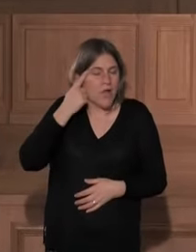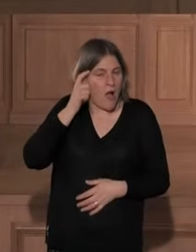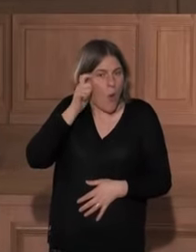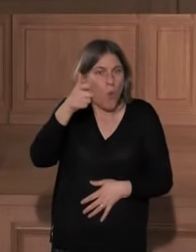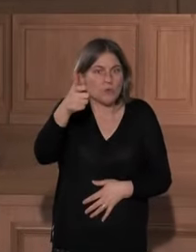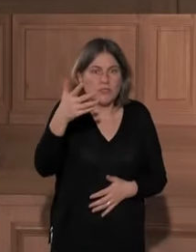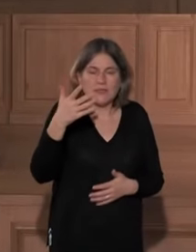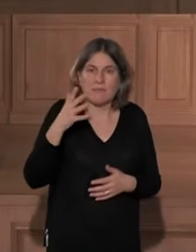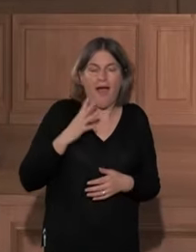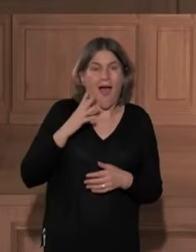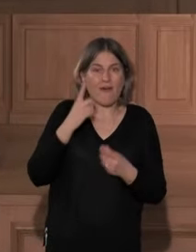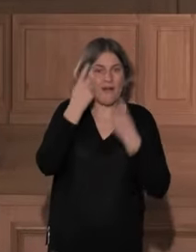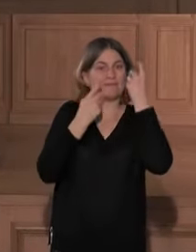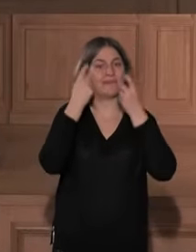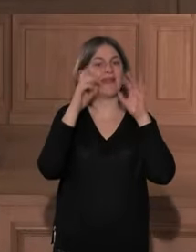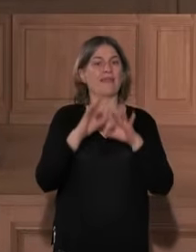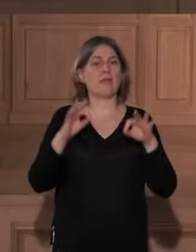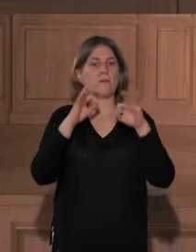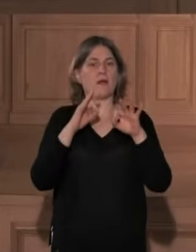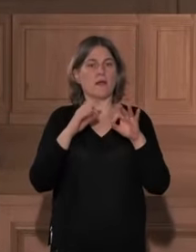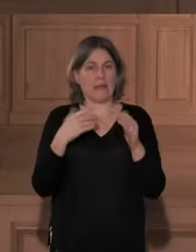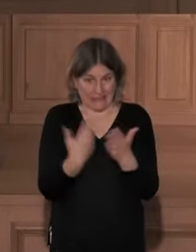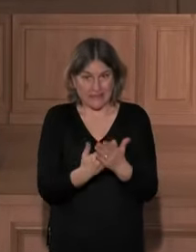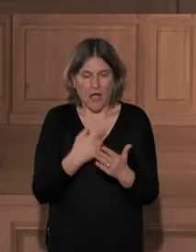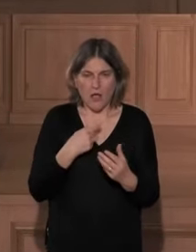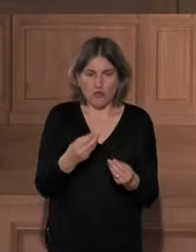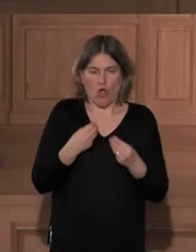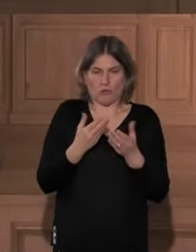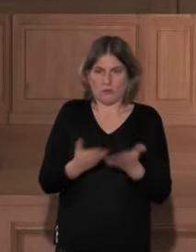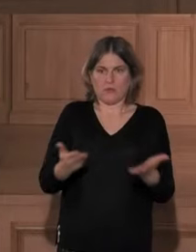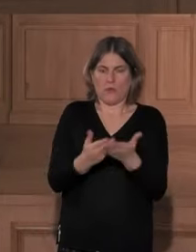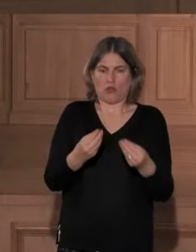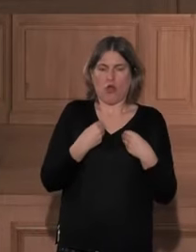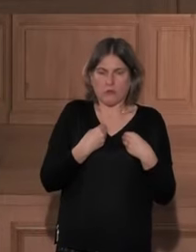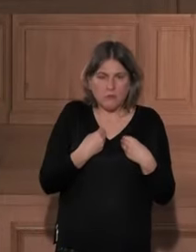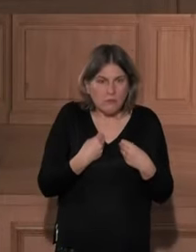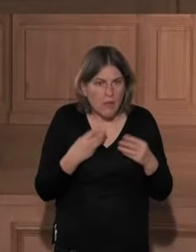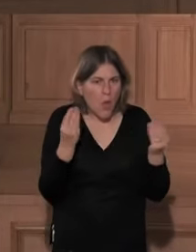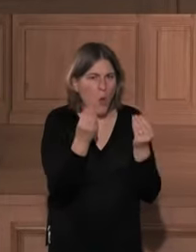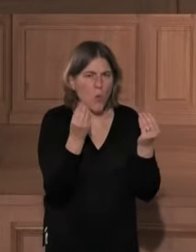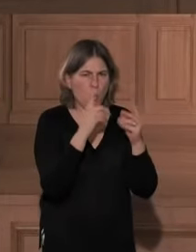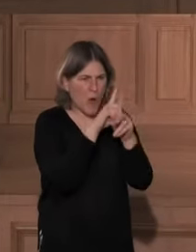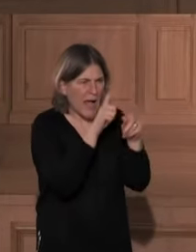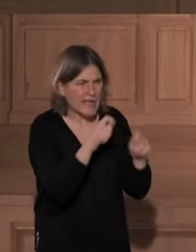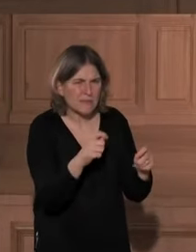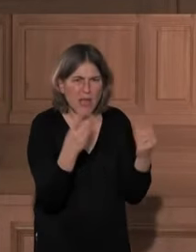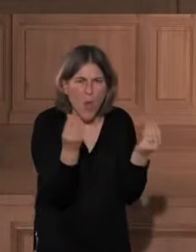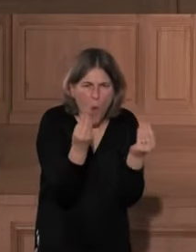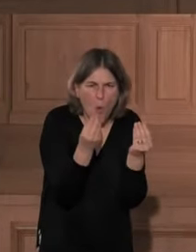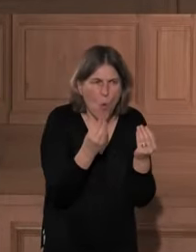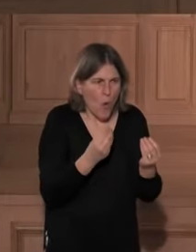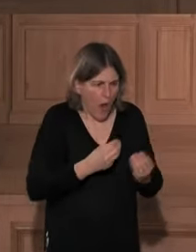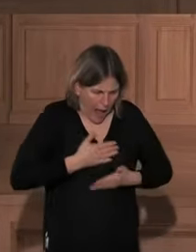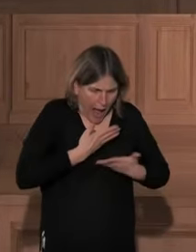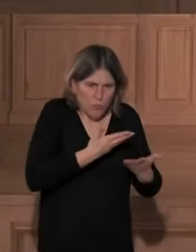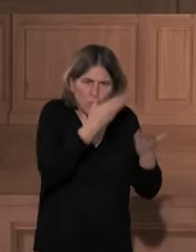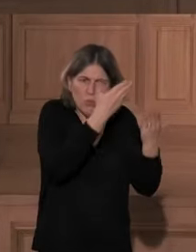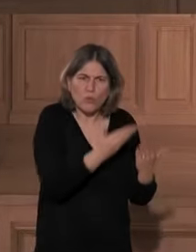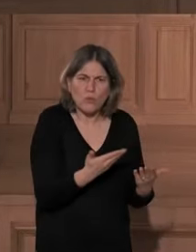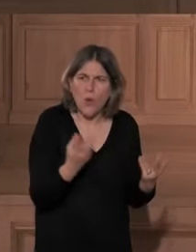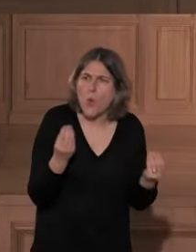Et là, je me suis dit, mais est-ce vraiment ça, l'amour du prochain et le respect, ou alors le développement de l'autonomie de... Tout,